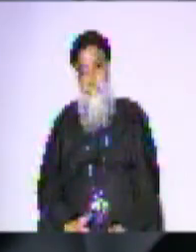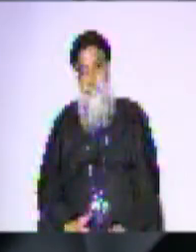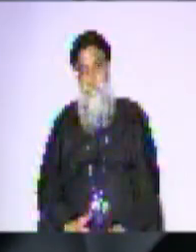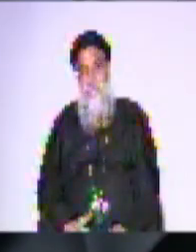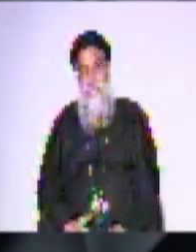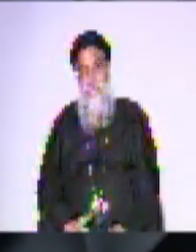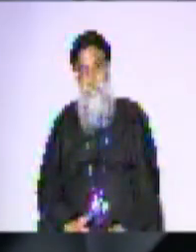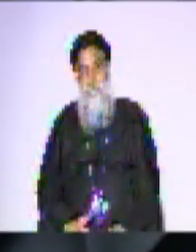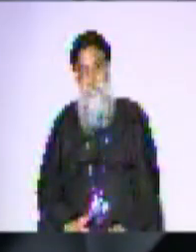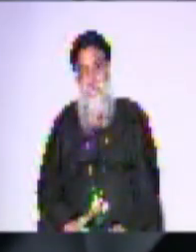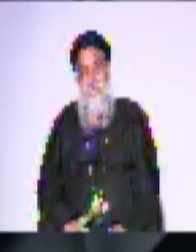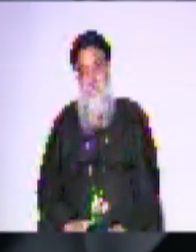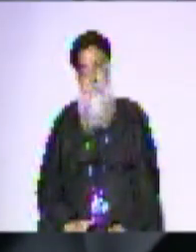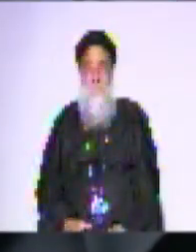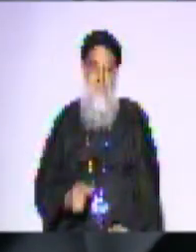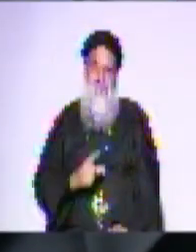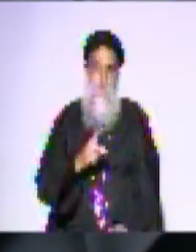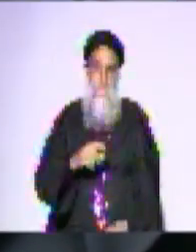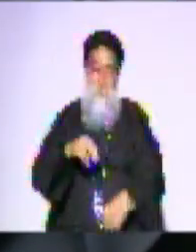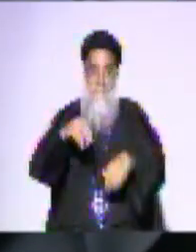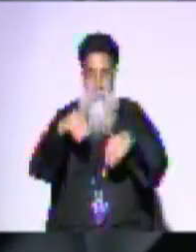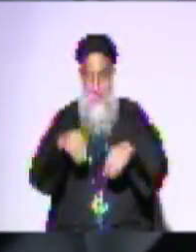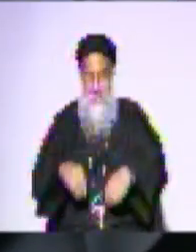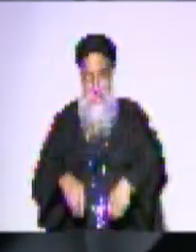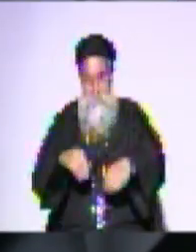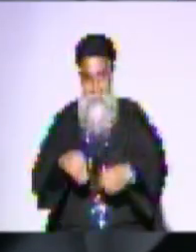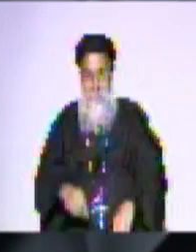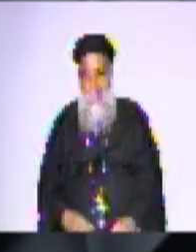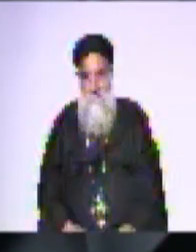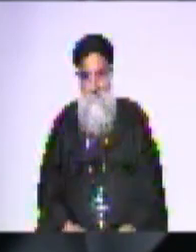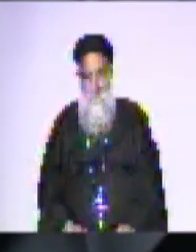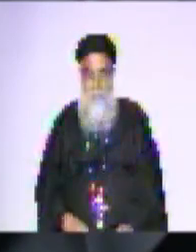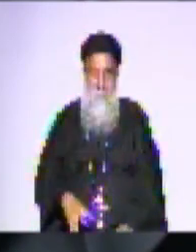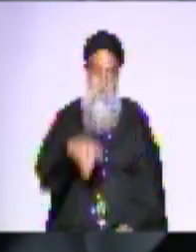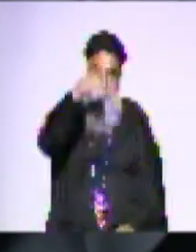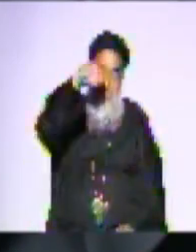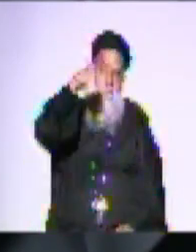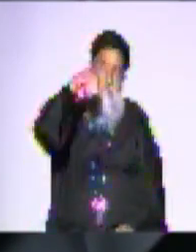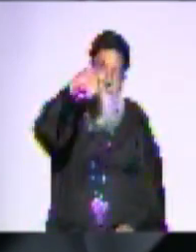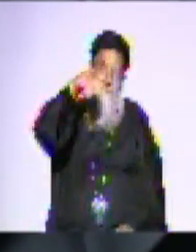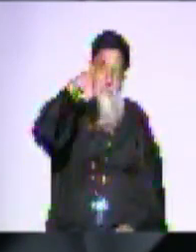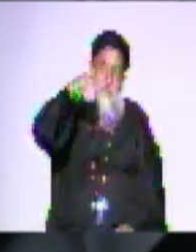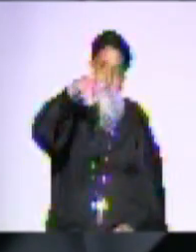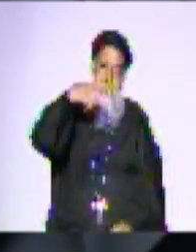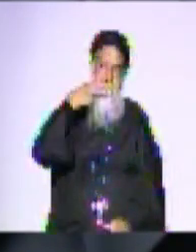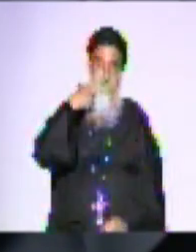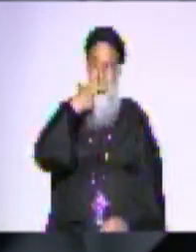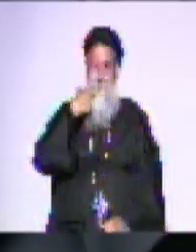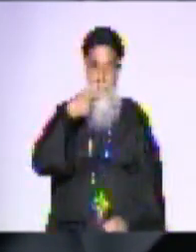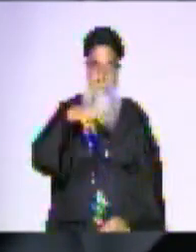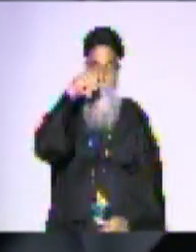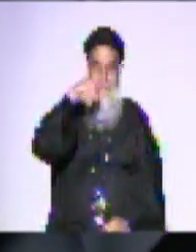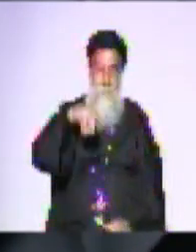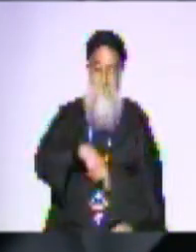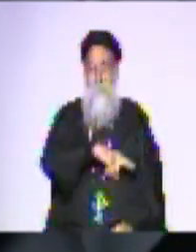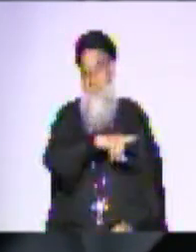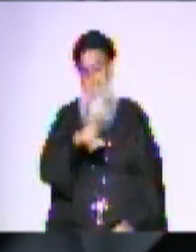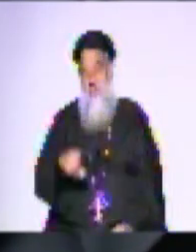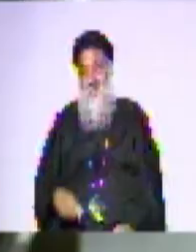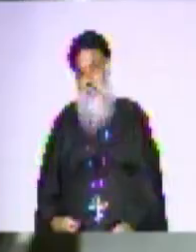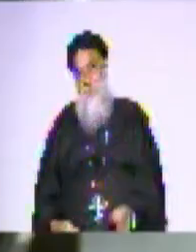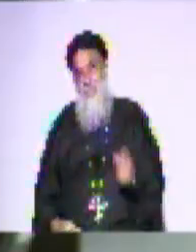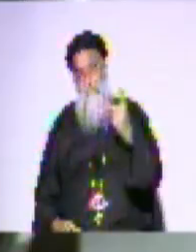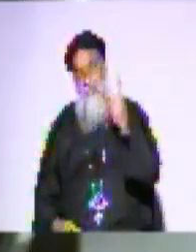سيدنا مش كل من اعتمد ينجو من العقاب الأبد. يعني مش معناها أن فلان اعتمد معناه خلاص أنه هو هيخلص. هي